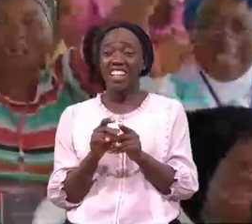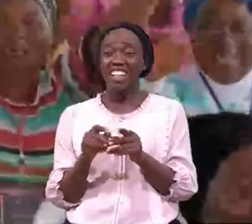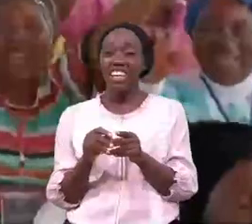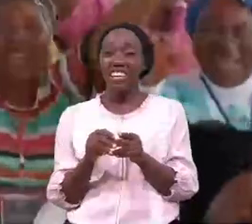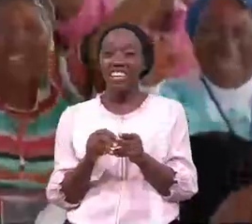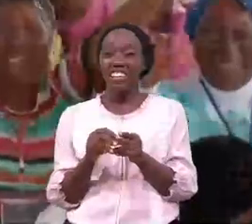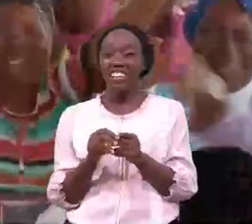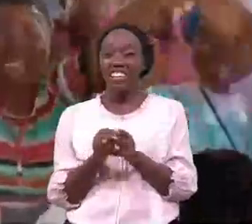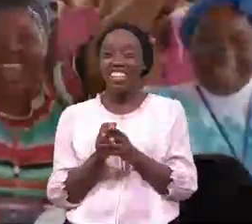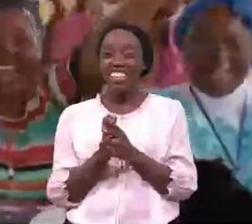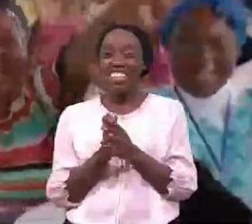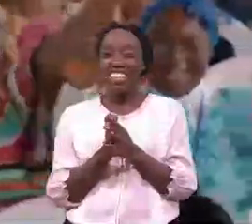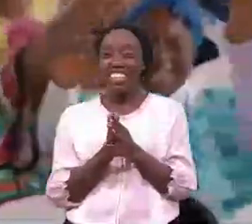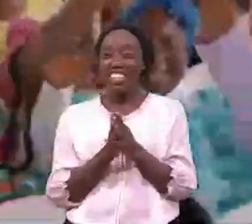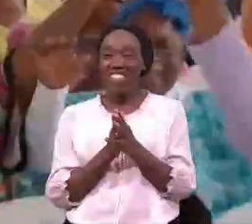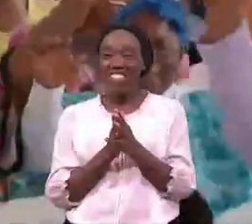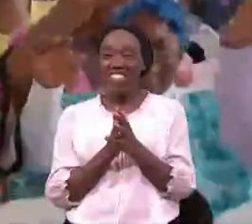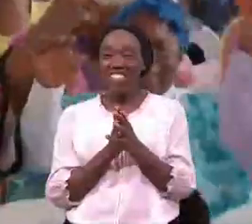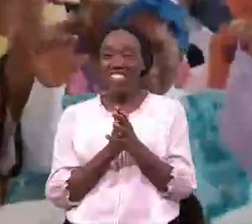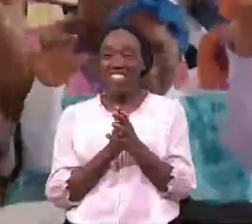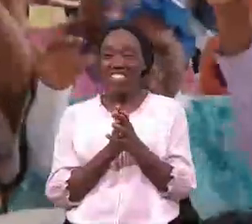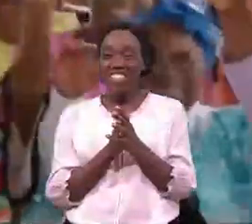Si le gars n'est pas d'accord, je serai ici avec vous.